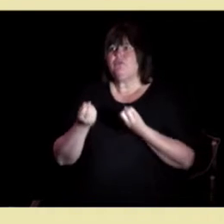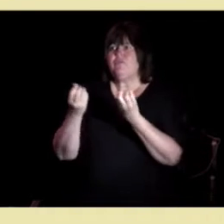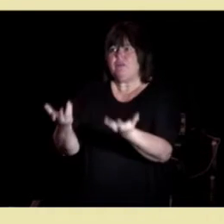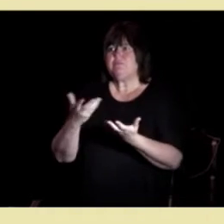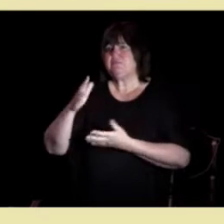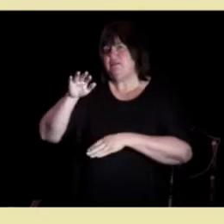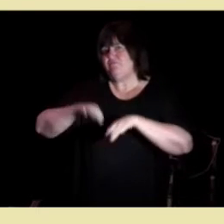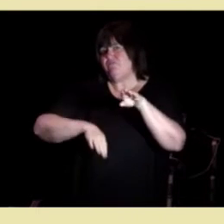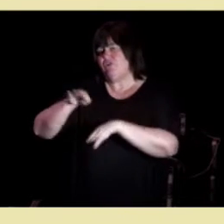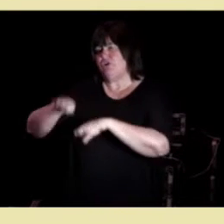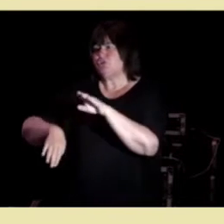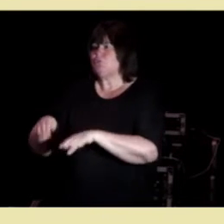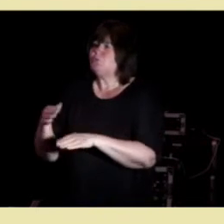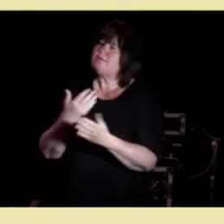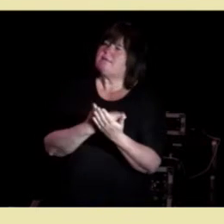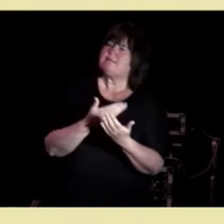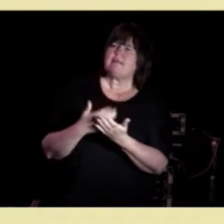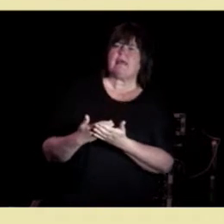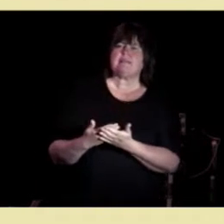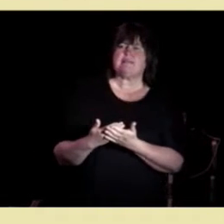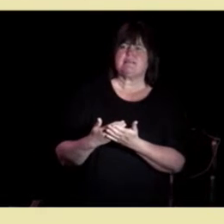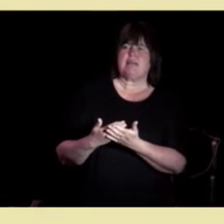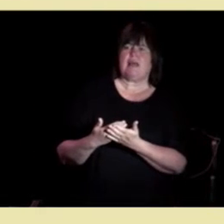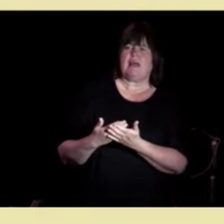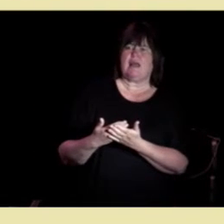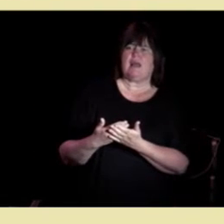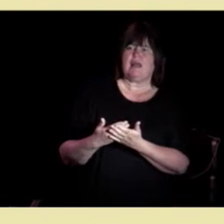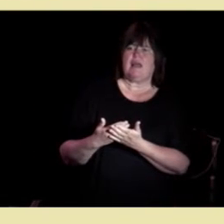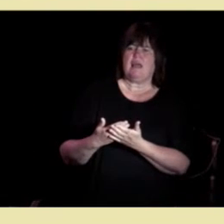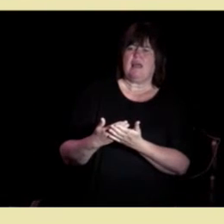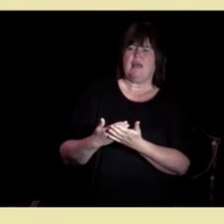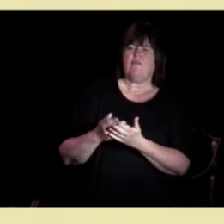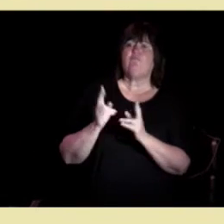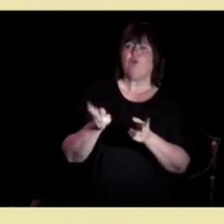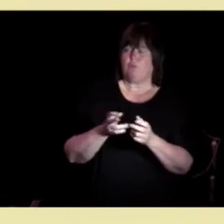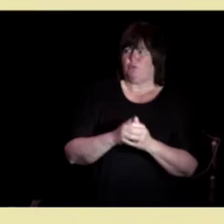i tjenesteforbruk. Og videre så har kartet den